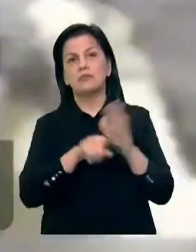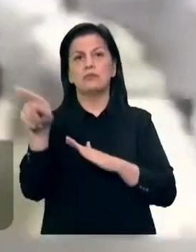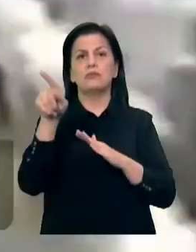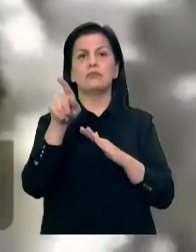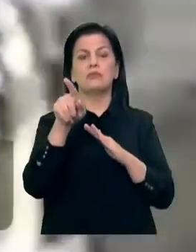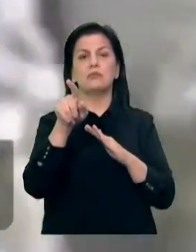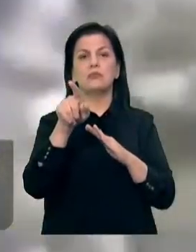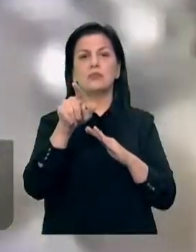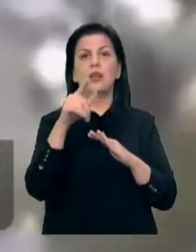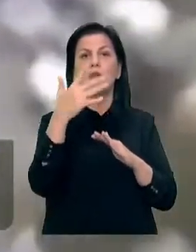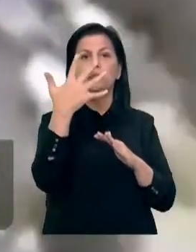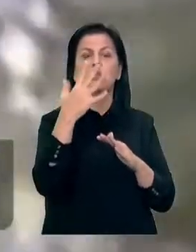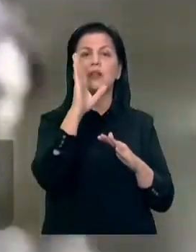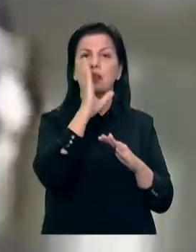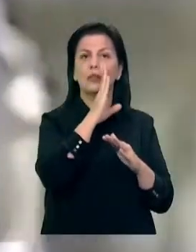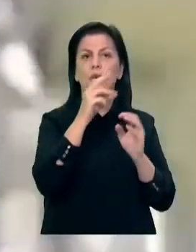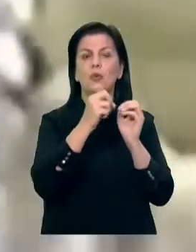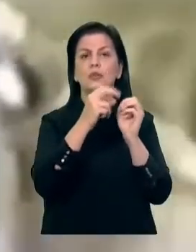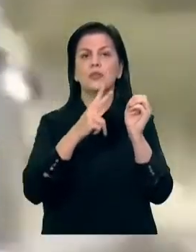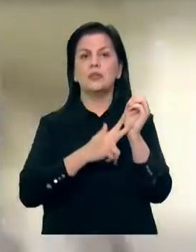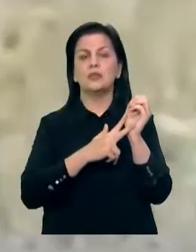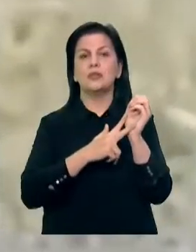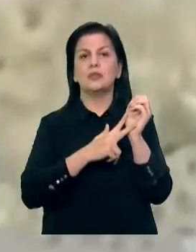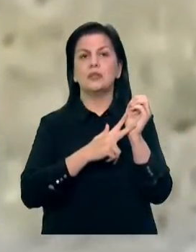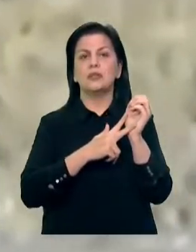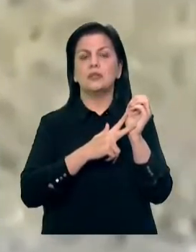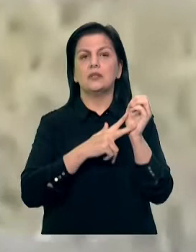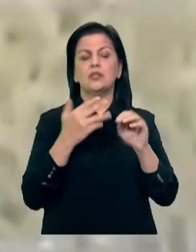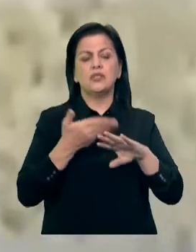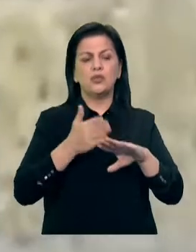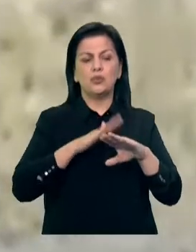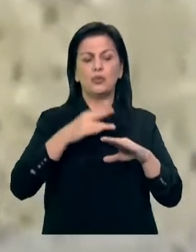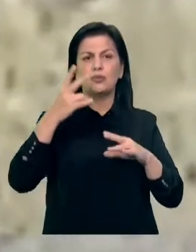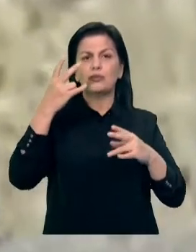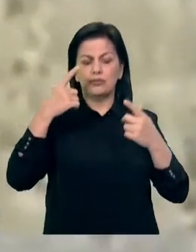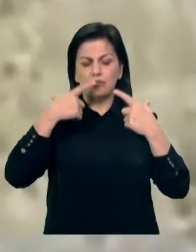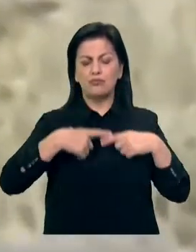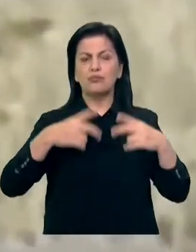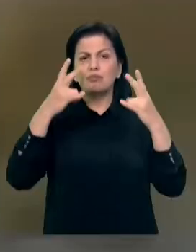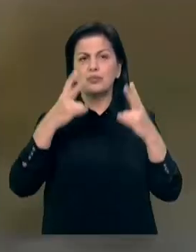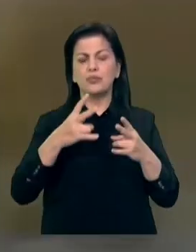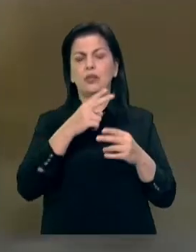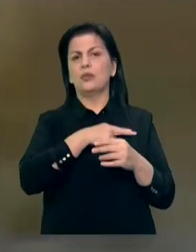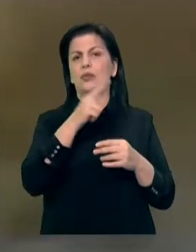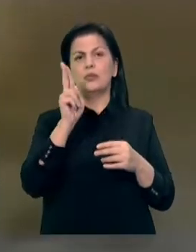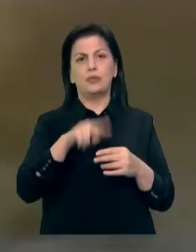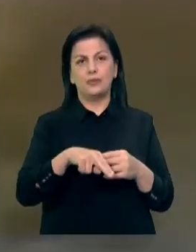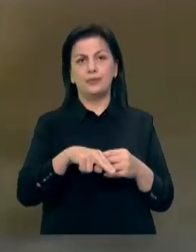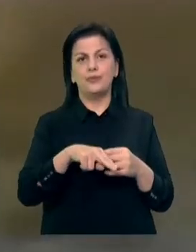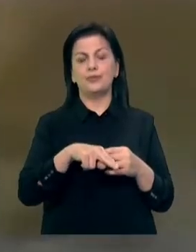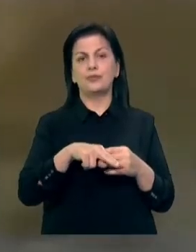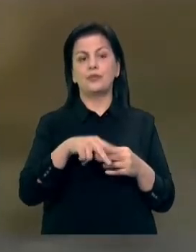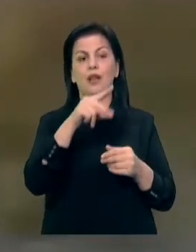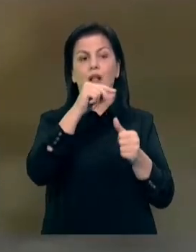azad olunanların 5-i qadın olmaqla 18-i aldıqları sağalmaz yaralardan vəfat edib. Ermənistanın dövlət səviyyəsində